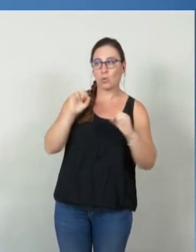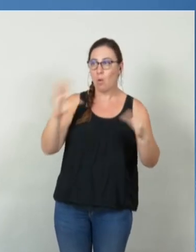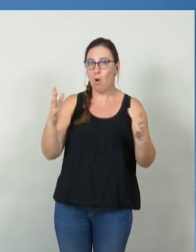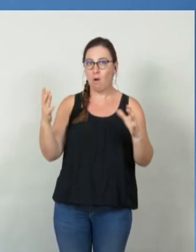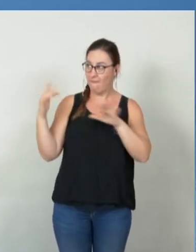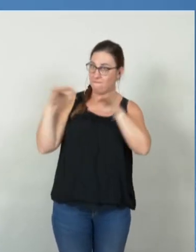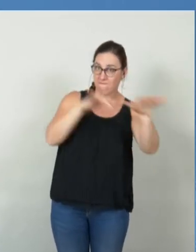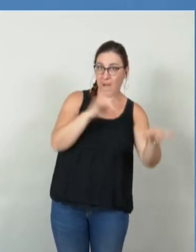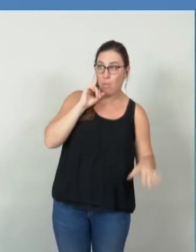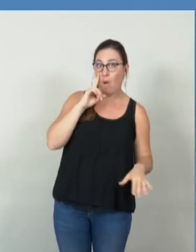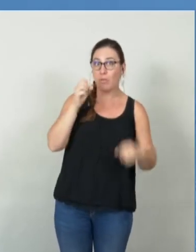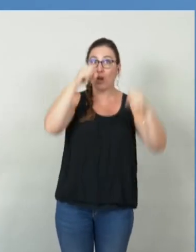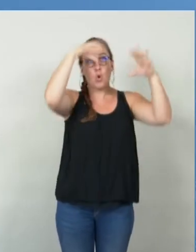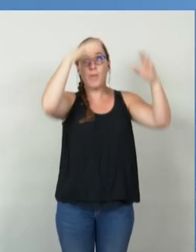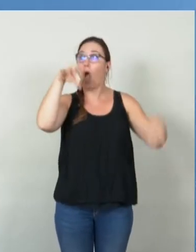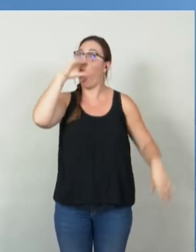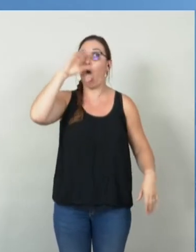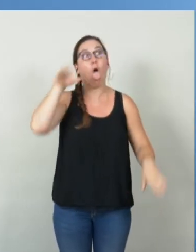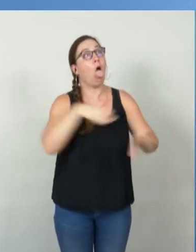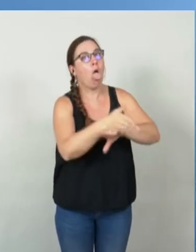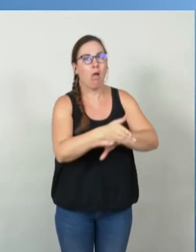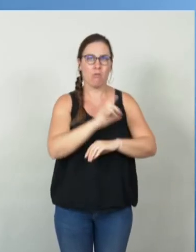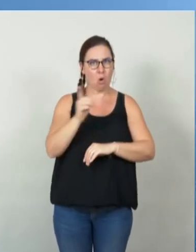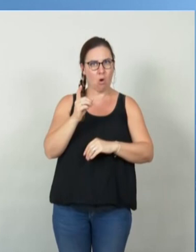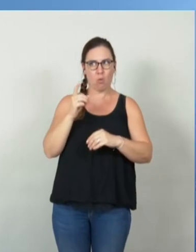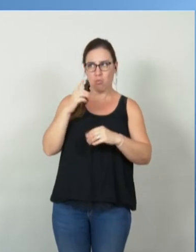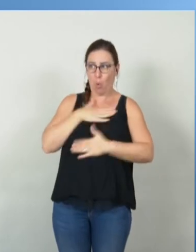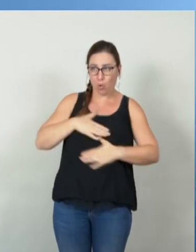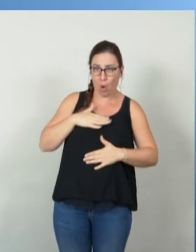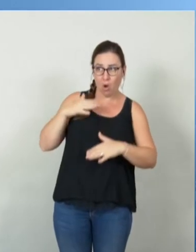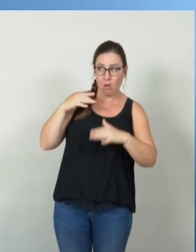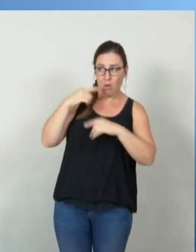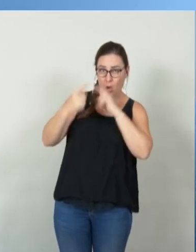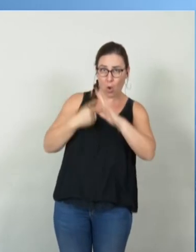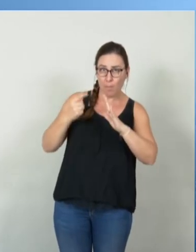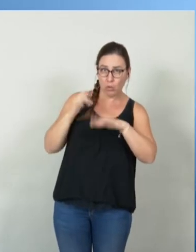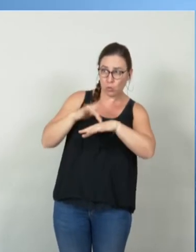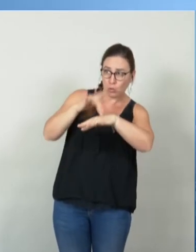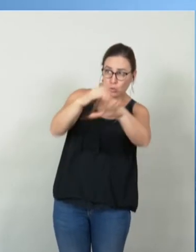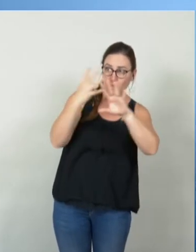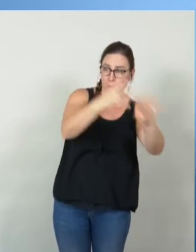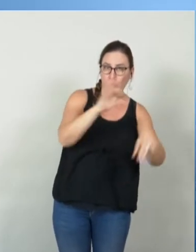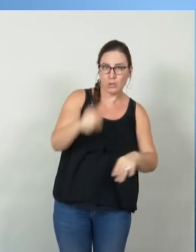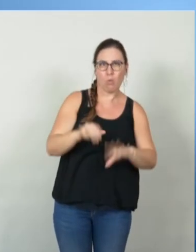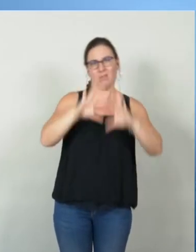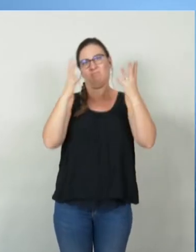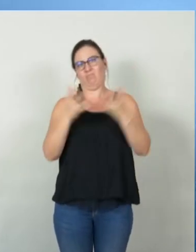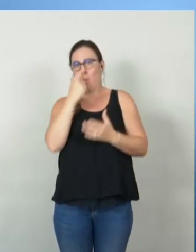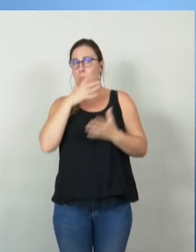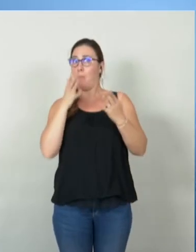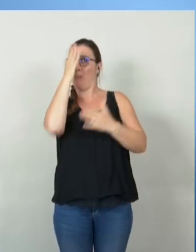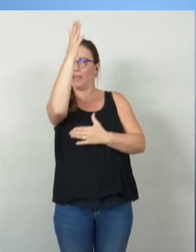mais ce qu'ils ont vu de la lumière pourquoi reviennent-ils sont-ils satisfaits voilà ça fait le lien avec avec les perspectives pour finir sur ce